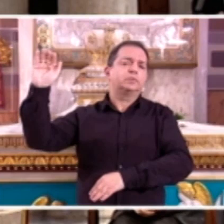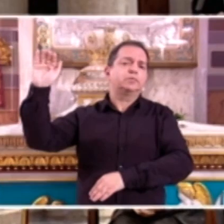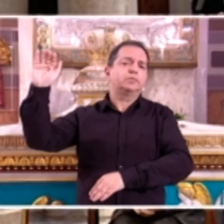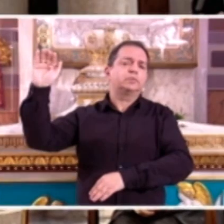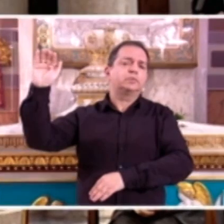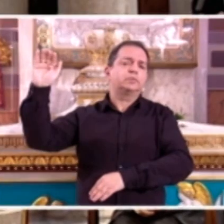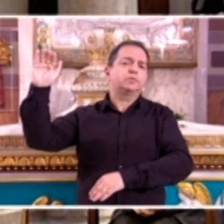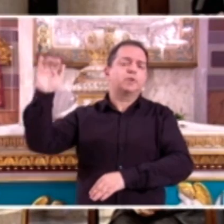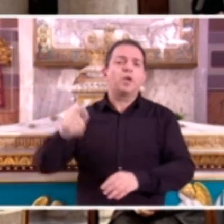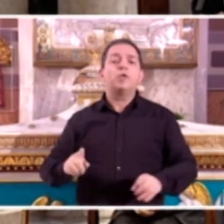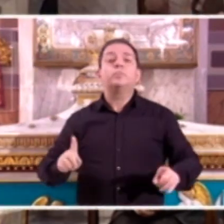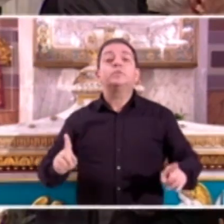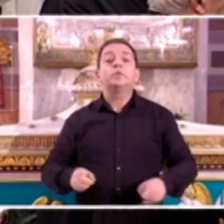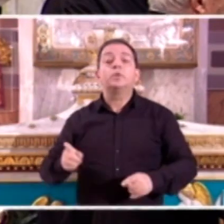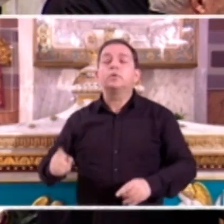ετησόμεθα.